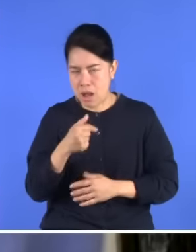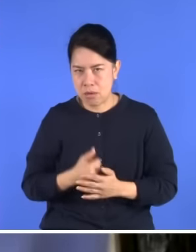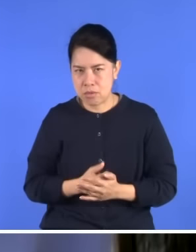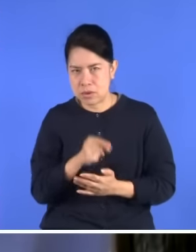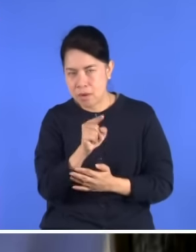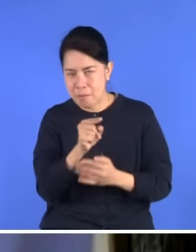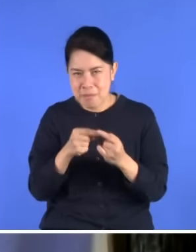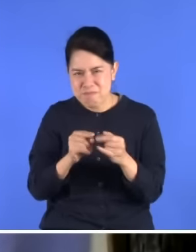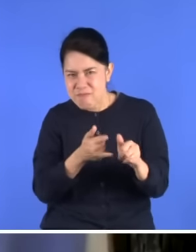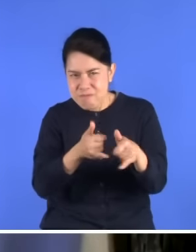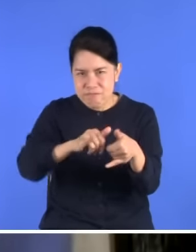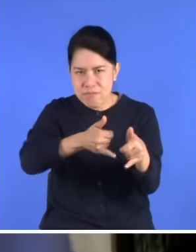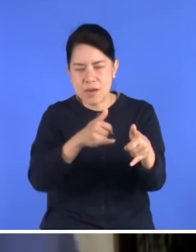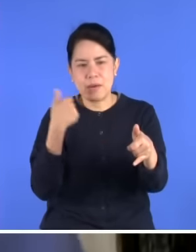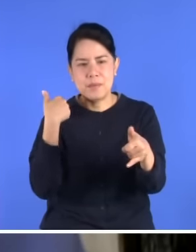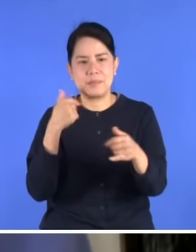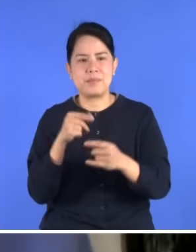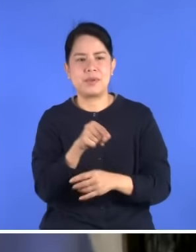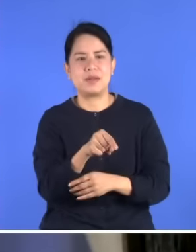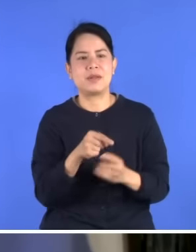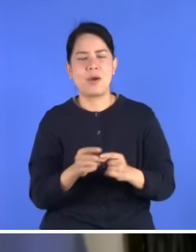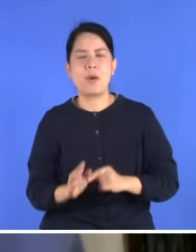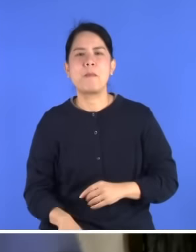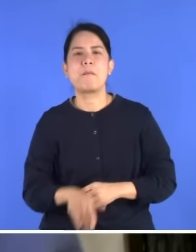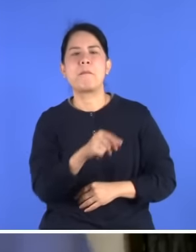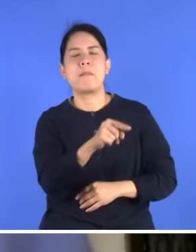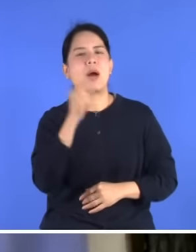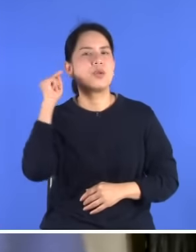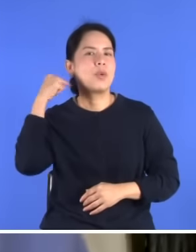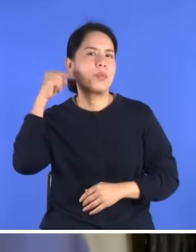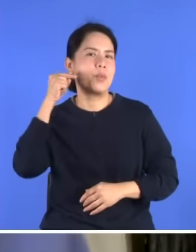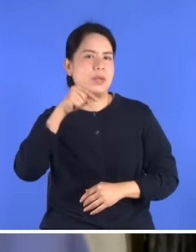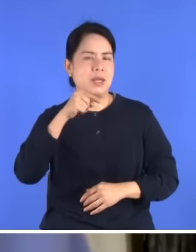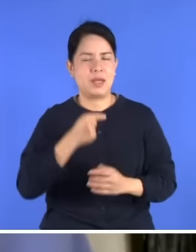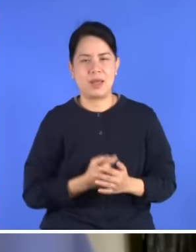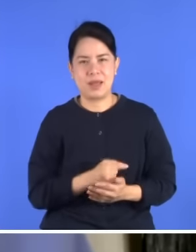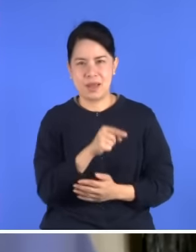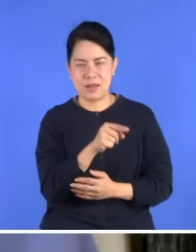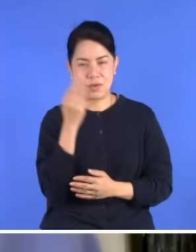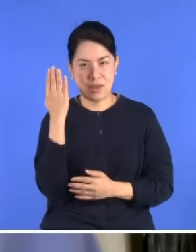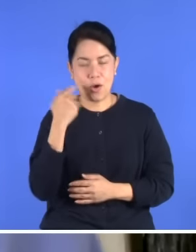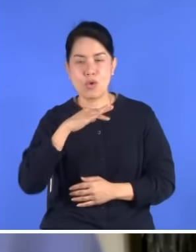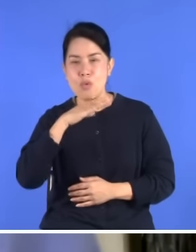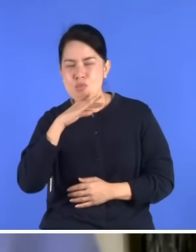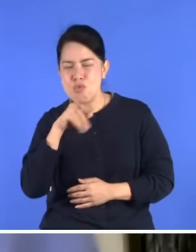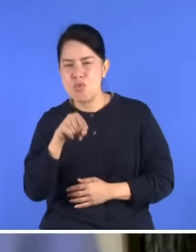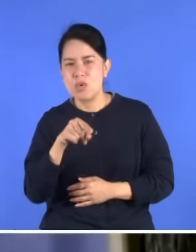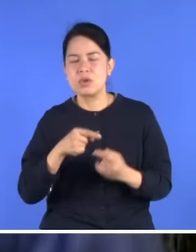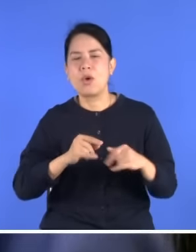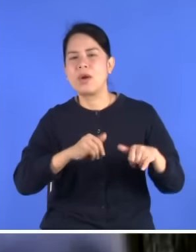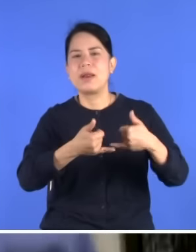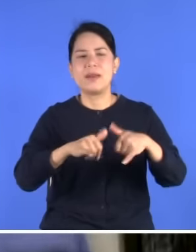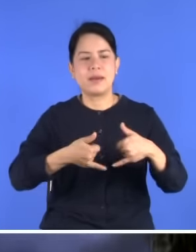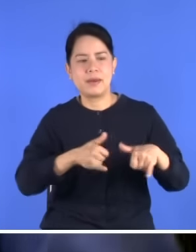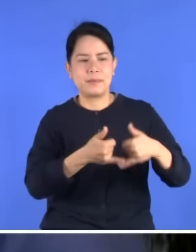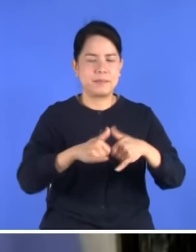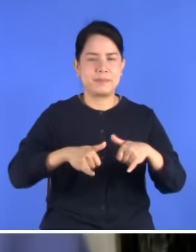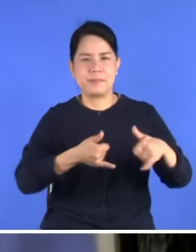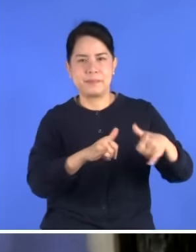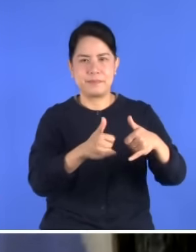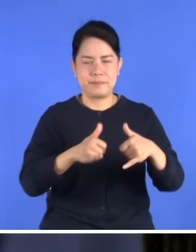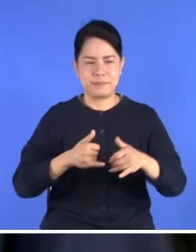มีไอ้ไอ้ตัวหมาตัวเมียค่ะชื่อน้องพิรี่คือเขาจะเล่นกันมาตั้งแต่เด็กเขาจะชอบค่ะชอบไปไปแนัวเน